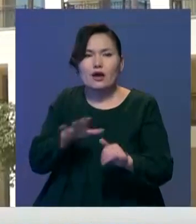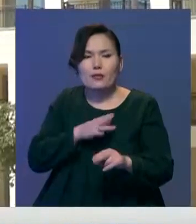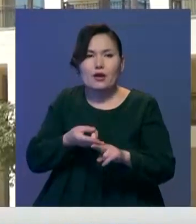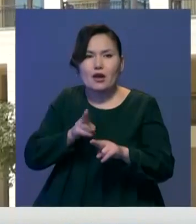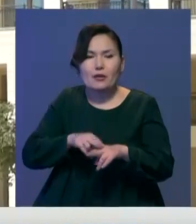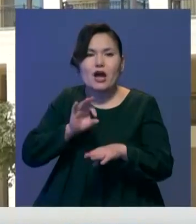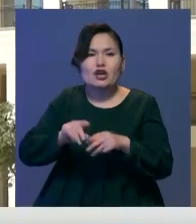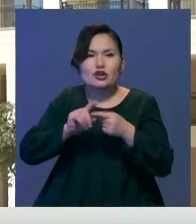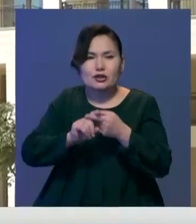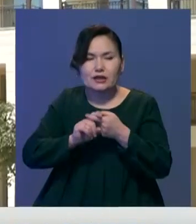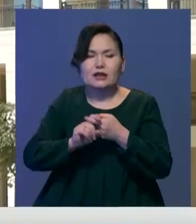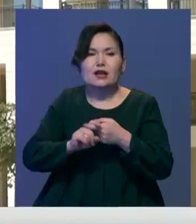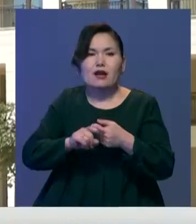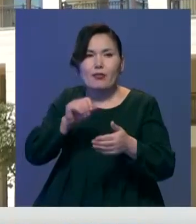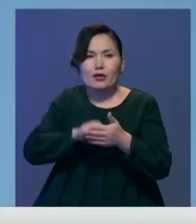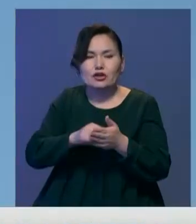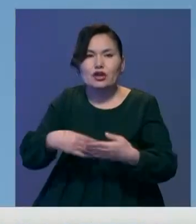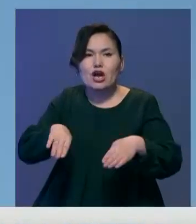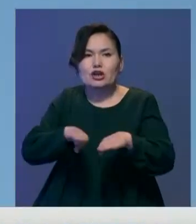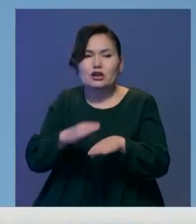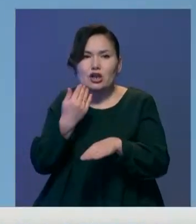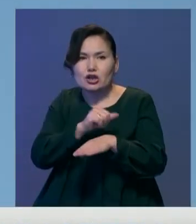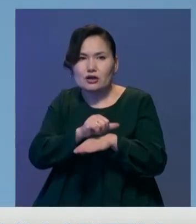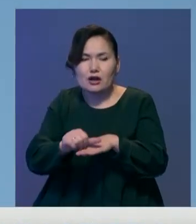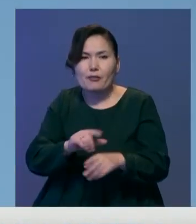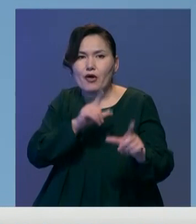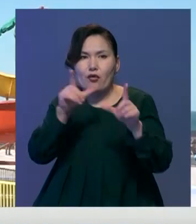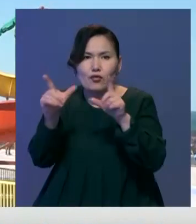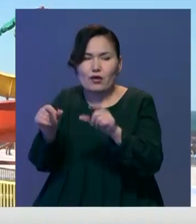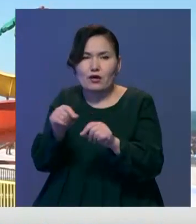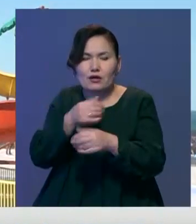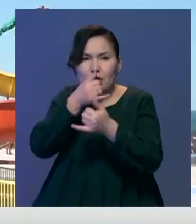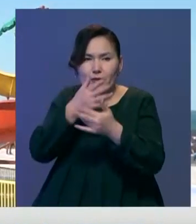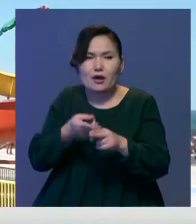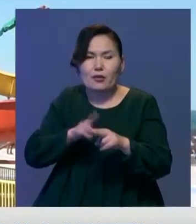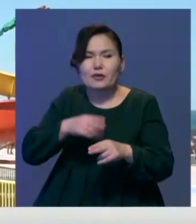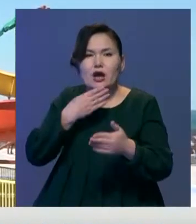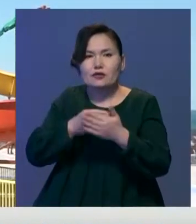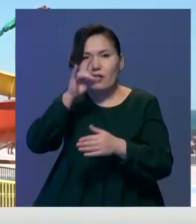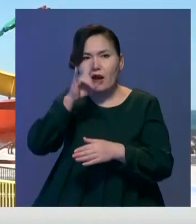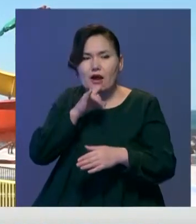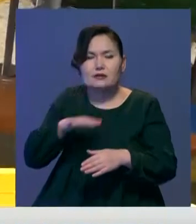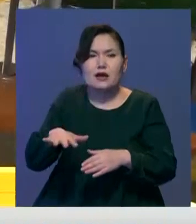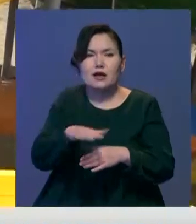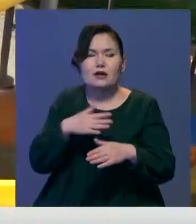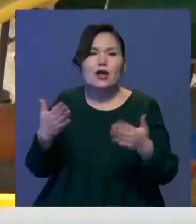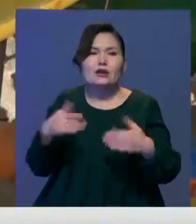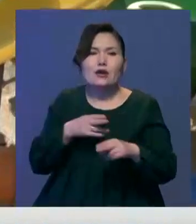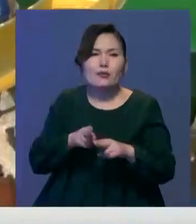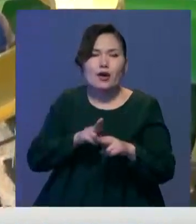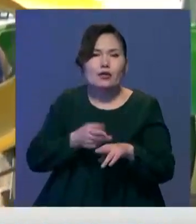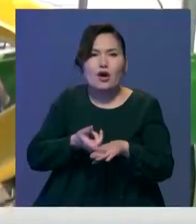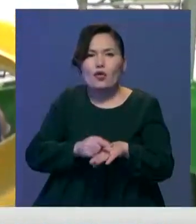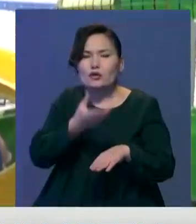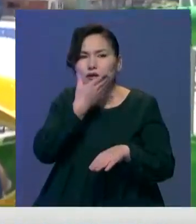байланысты шекаралардың жабылуы қазақстандықтардың келу өлкемен жақынырақ танысуына жол ашты. Каспийдің мөлдір суы мен жұмсақ құмына